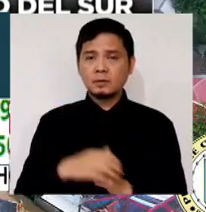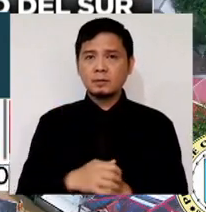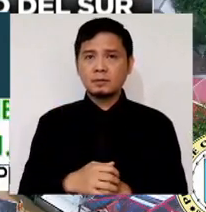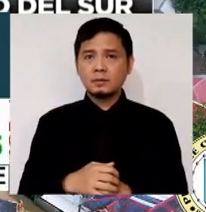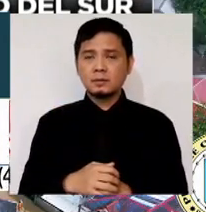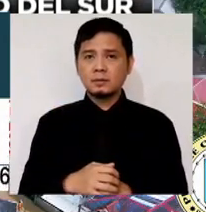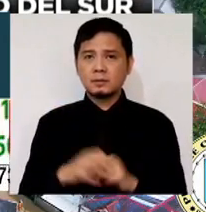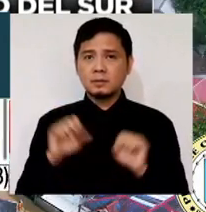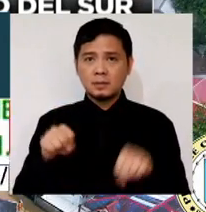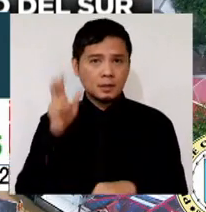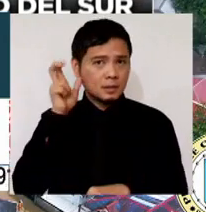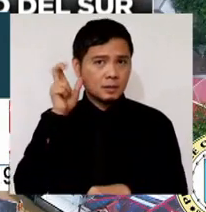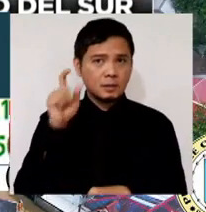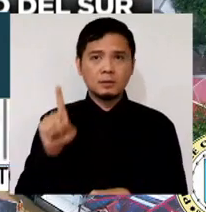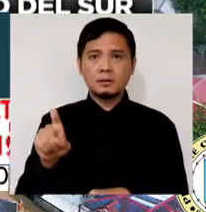Governor?